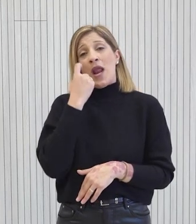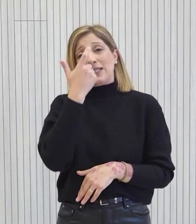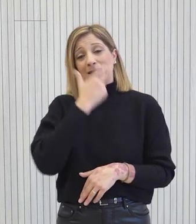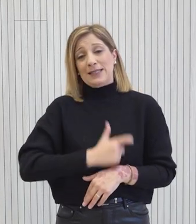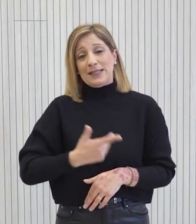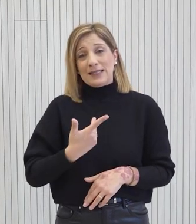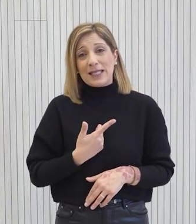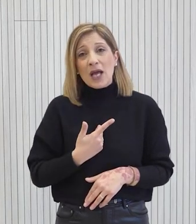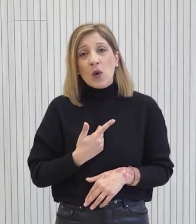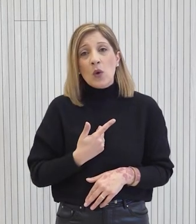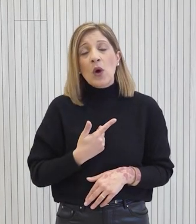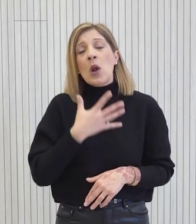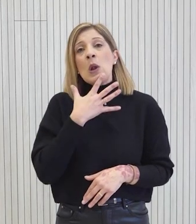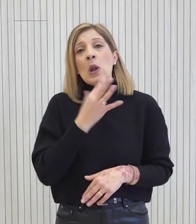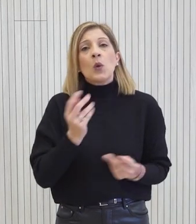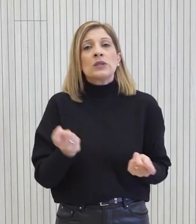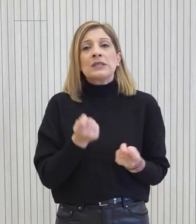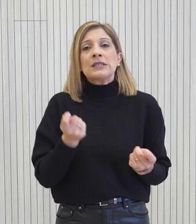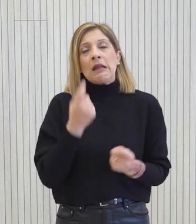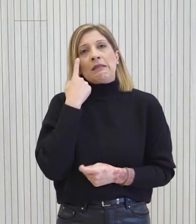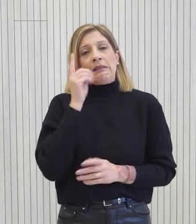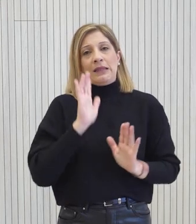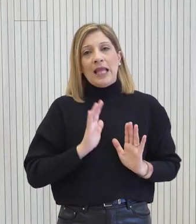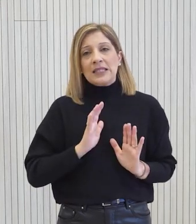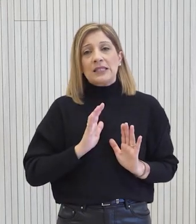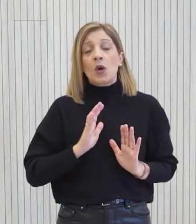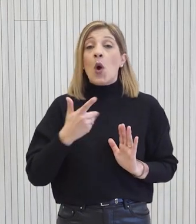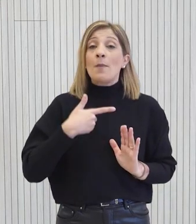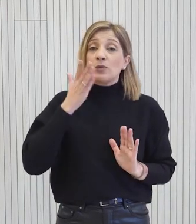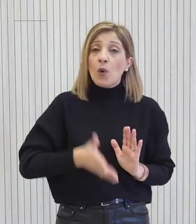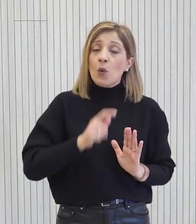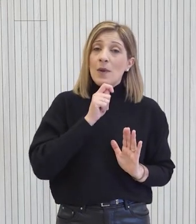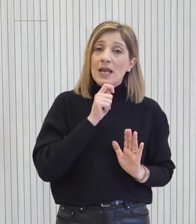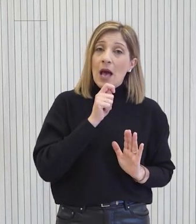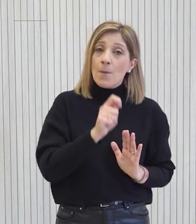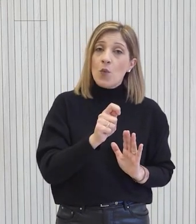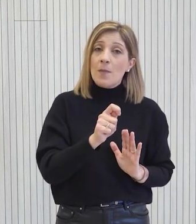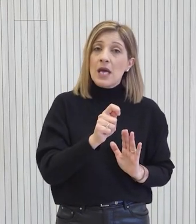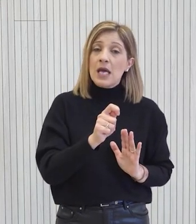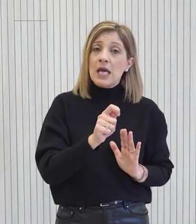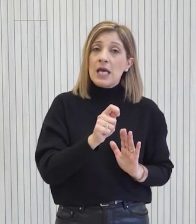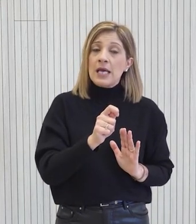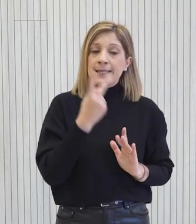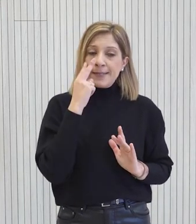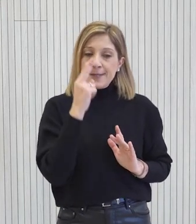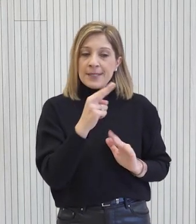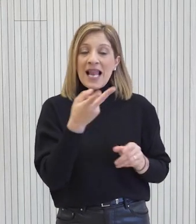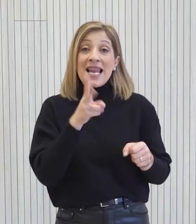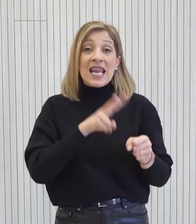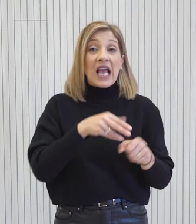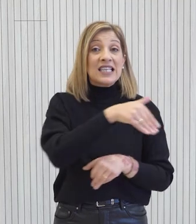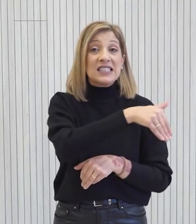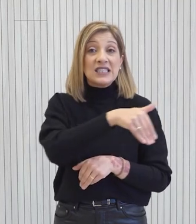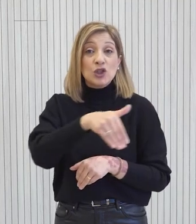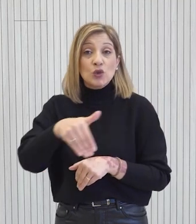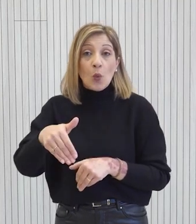συμπεράσματα ως προς τα κίνητρα ή τους λόγους που μπορεί να οδήγησαν σε αυτήν την ενέργεια. Εκείνο το οποίο μπορούμε να πούμε είναι ότι η αφισβήτηση του καθεστώτος της νεκρής